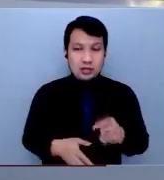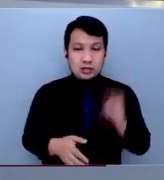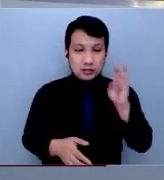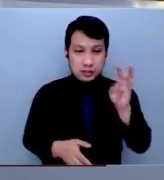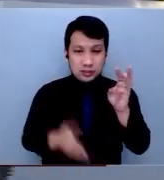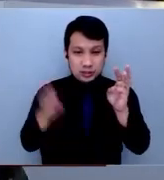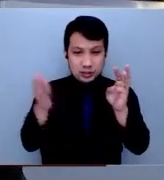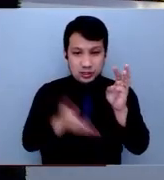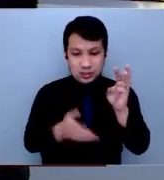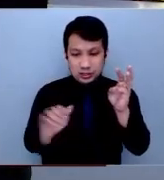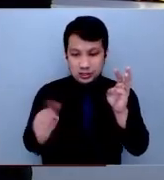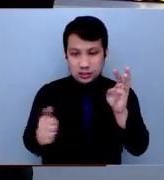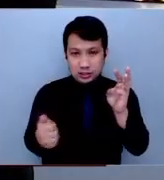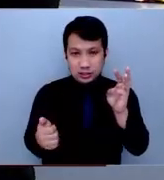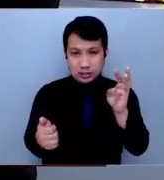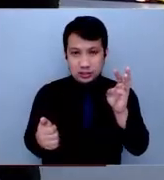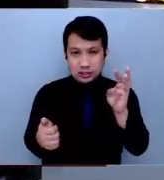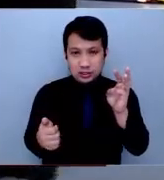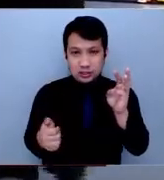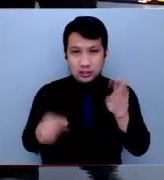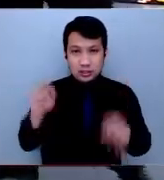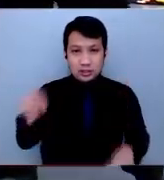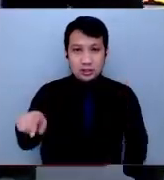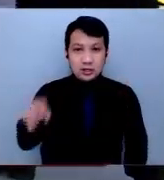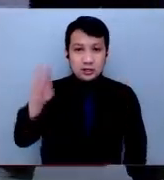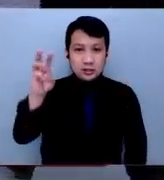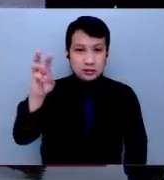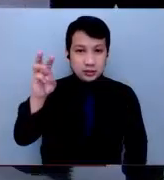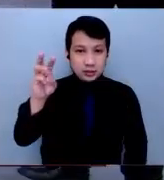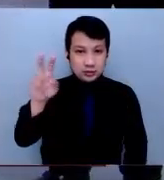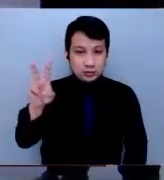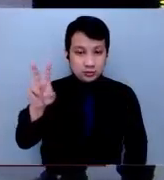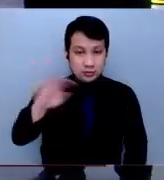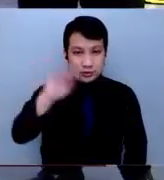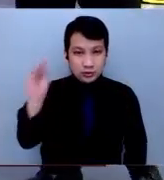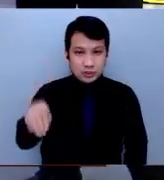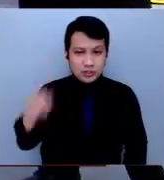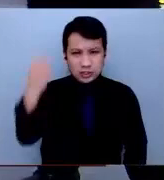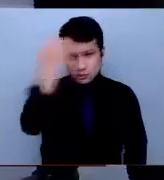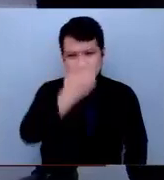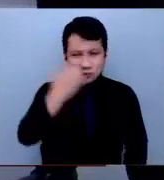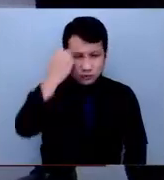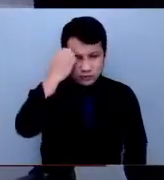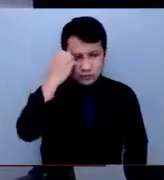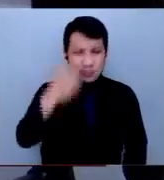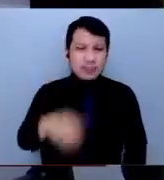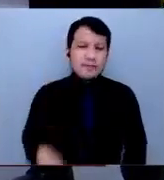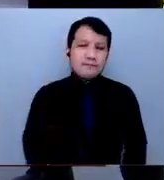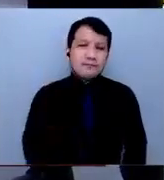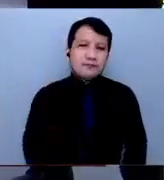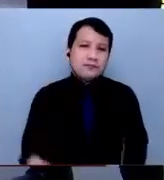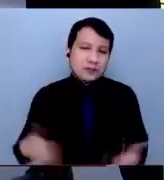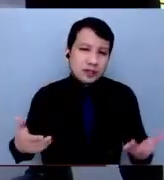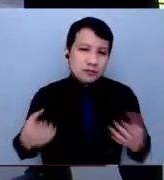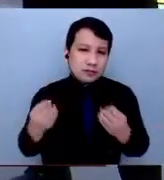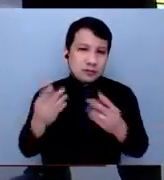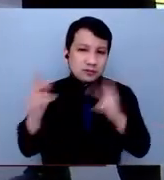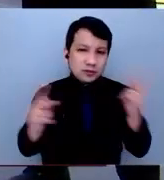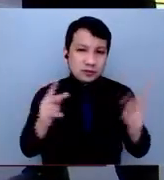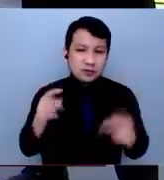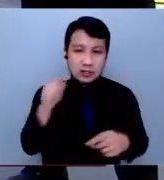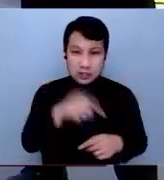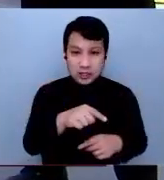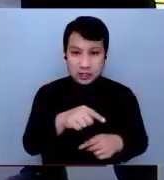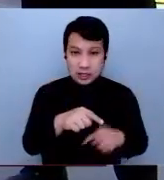at 62% naman doon po sa Europa. At hindi po biro ang populasyon ng Africa. Sa continent po na